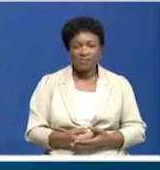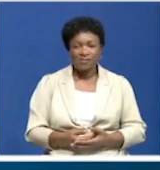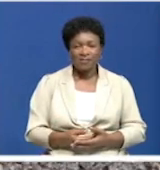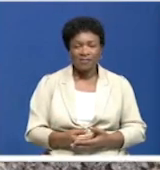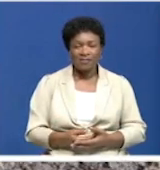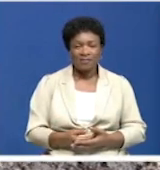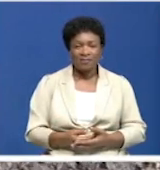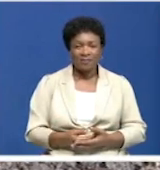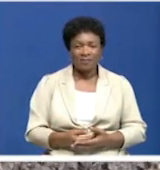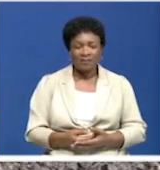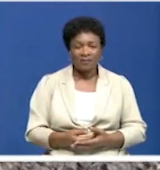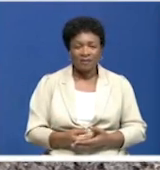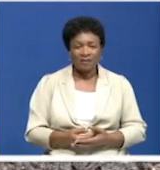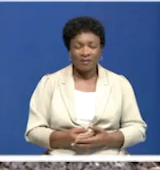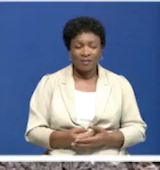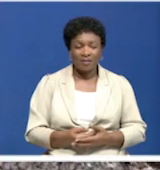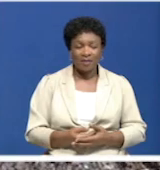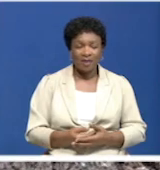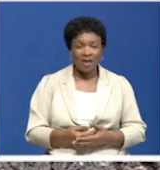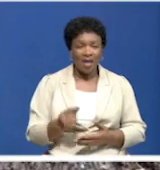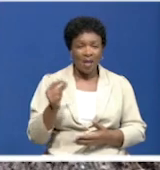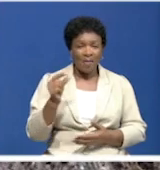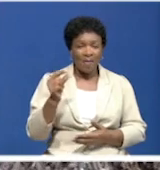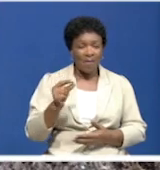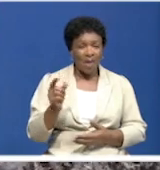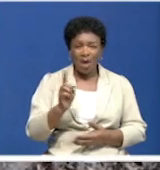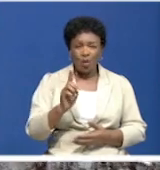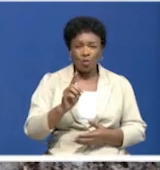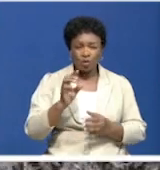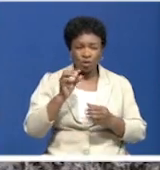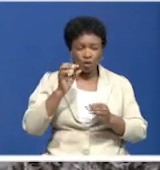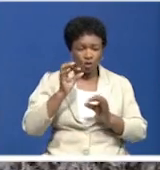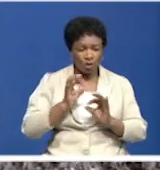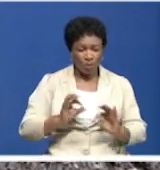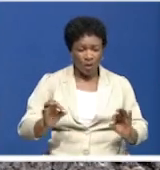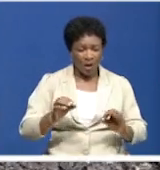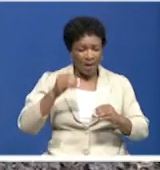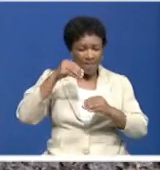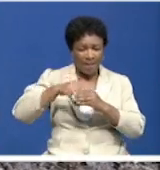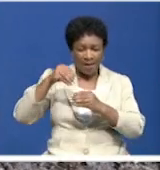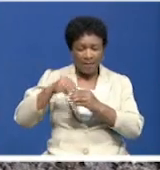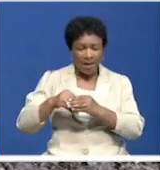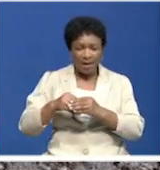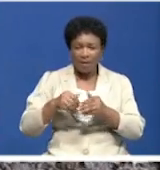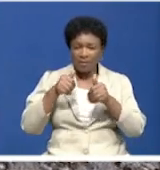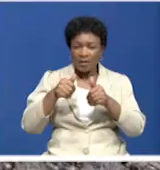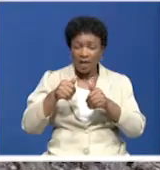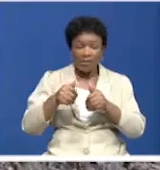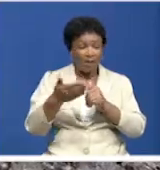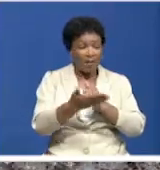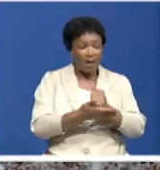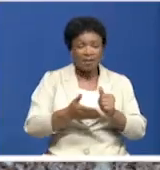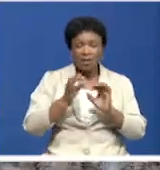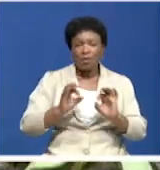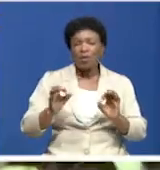yao ukip mbu zis zoku na ubor shamba us taraji kuva maza Bora na mengi hata Kama